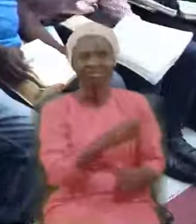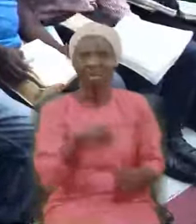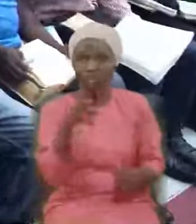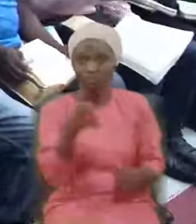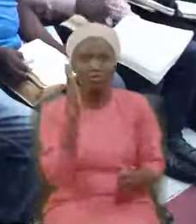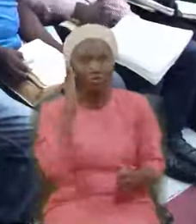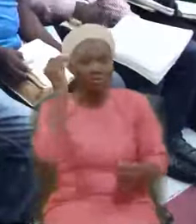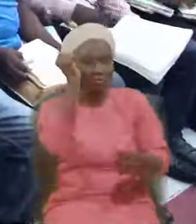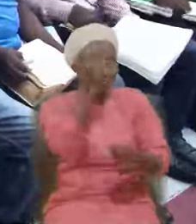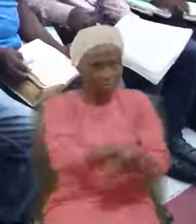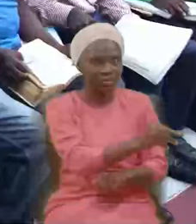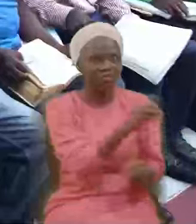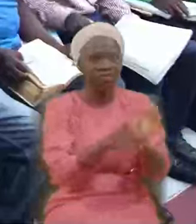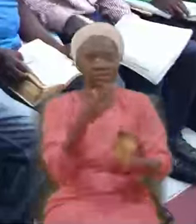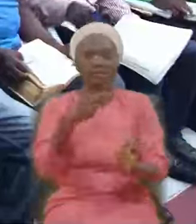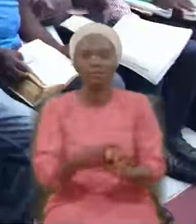Vous allez les atteindre.